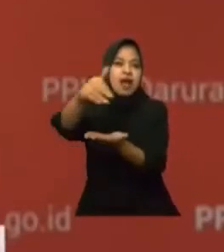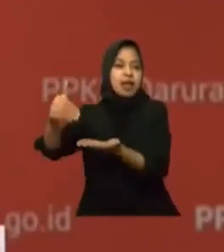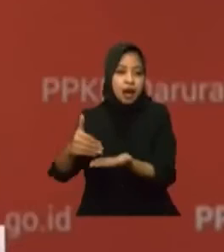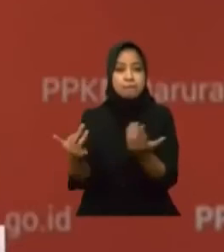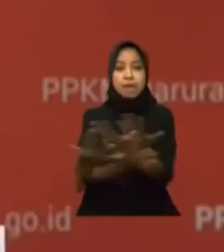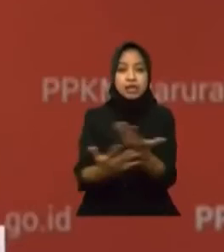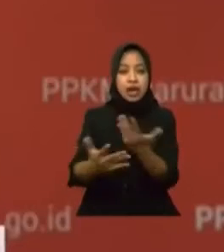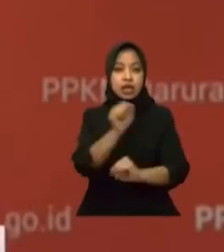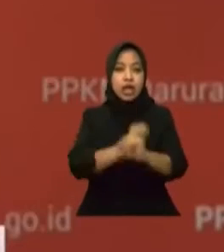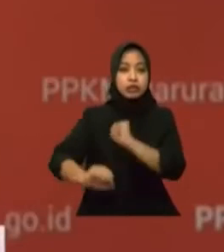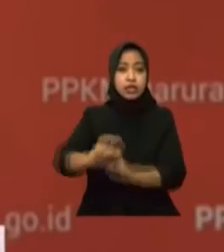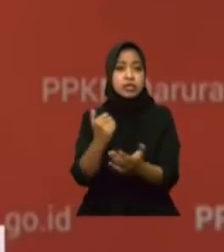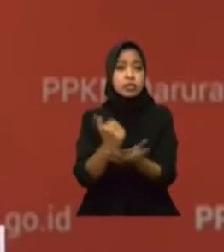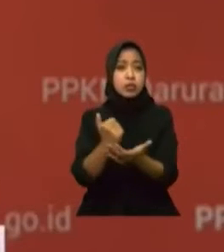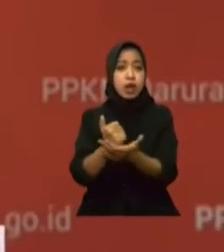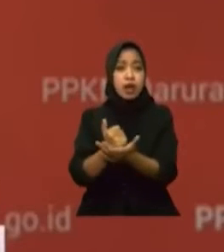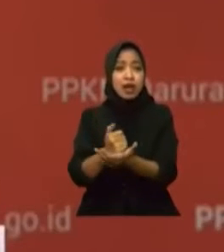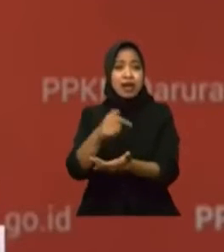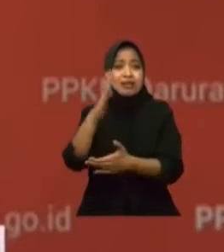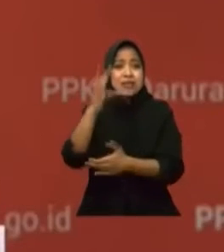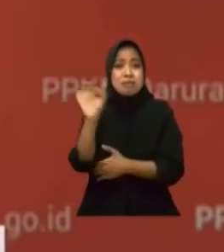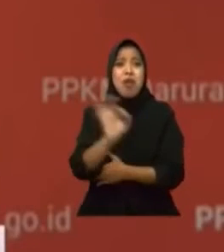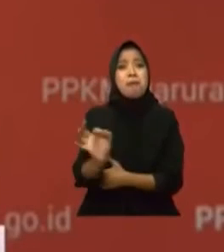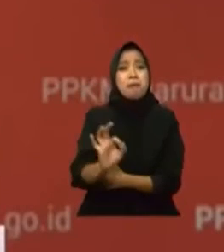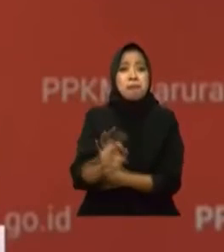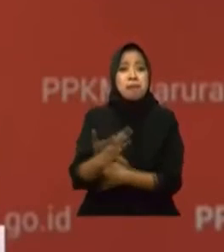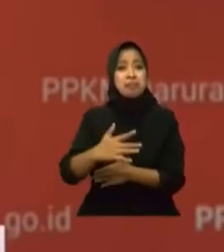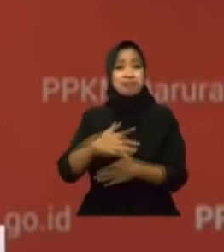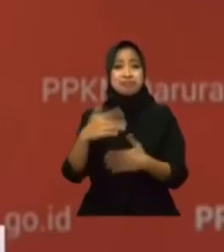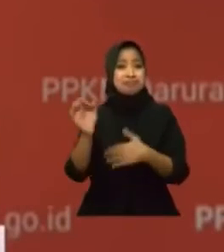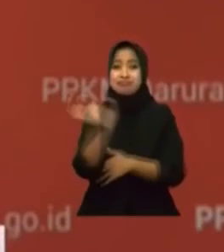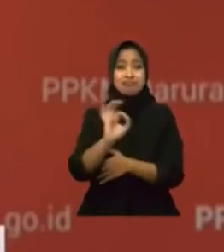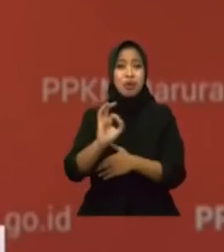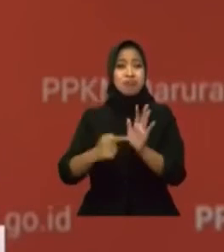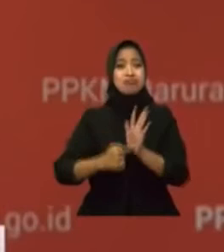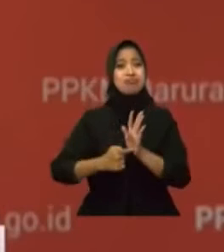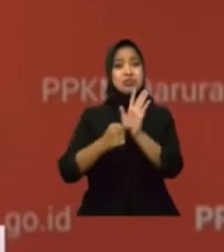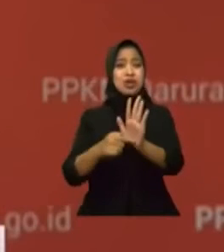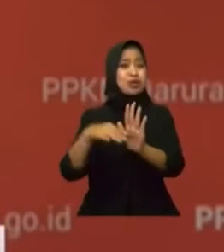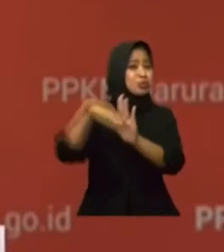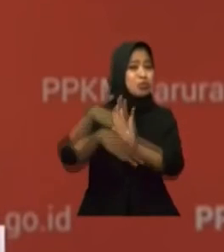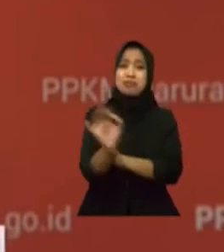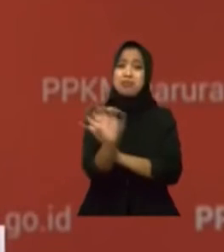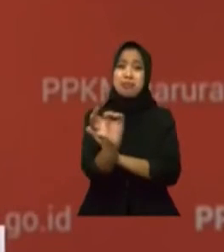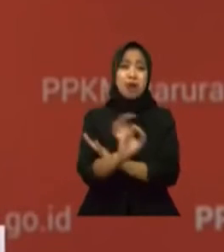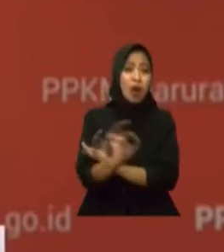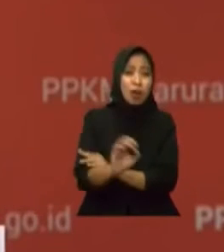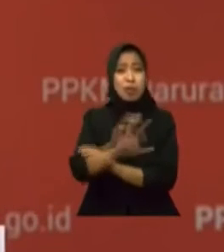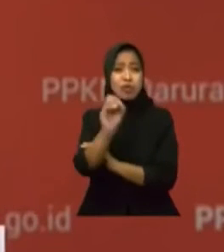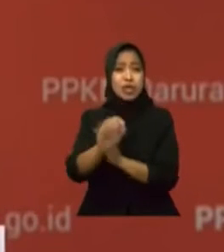penduduk belum, sekali lagi kami sampaikan, belum menunjukkan penurunan